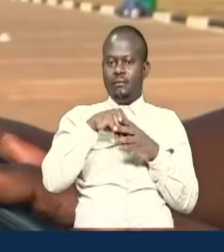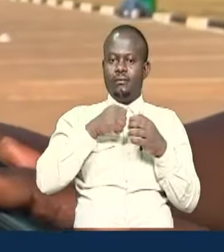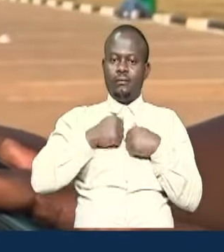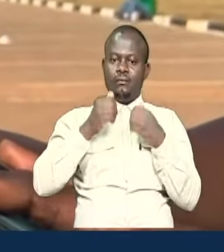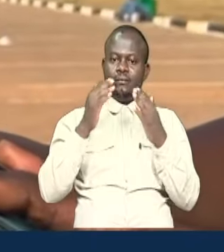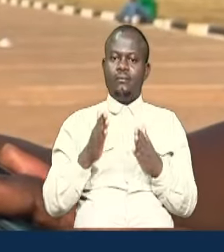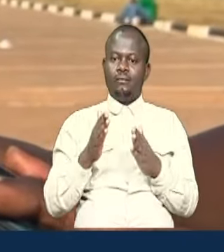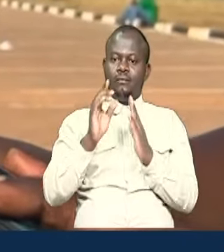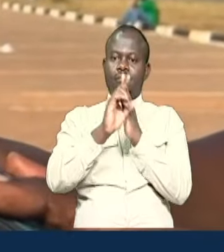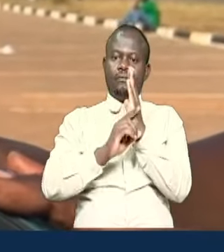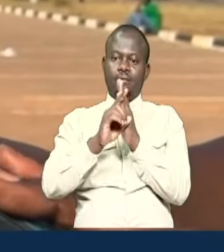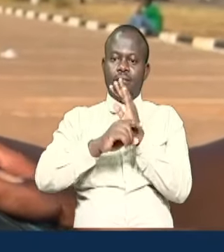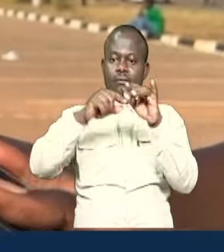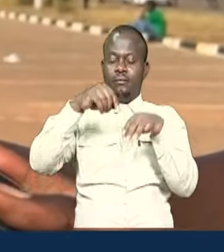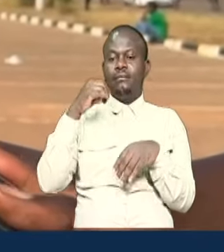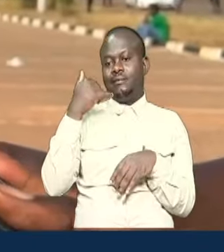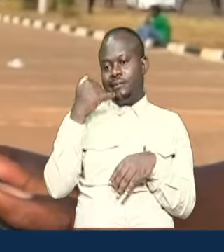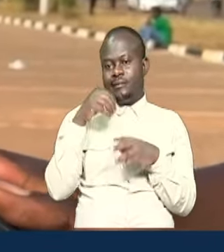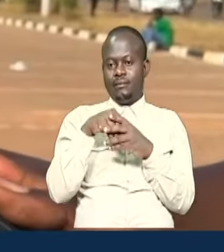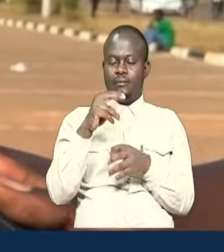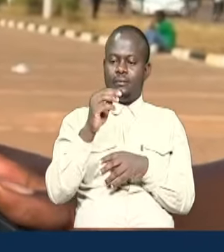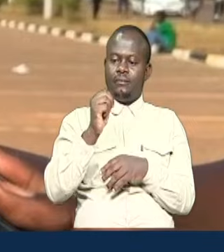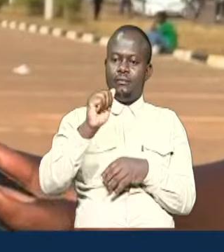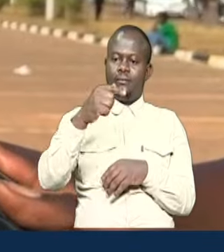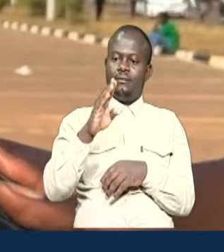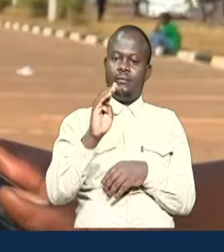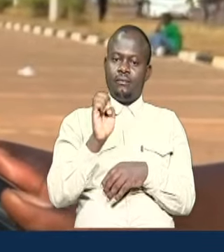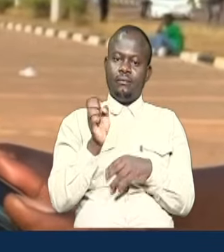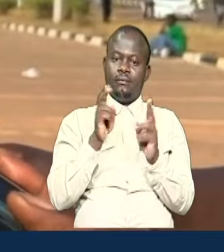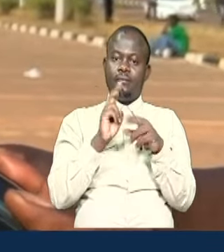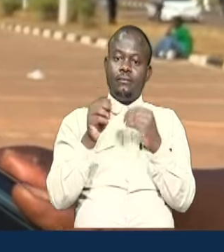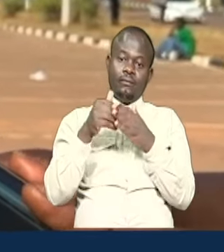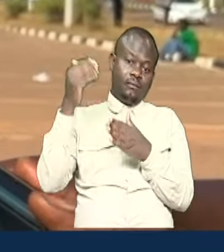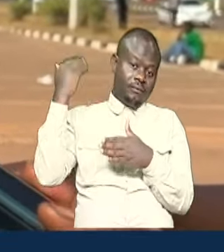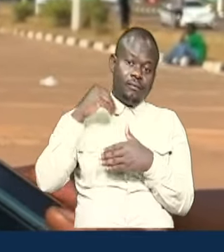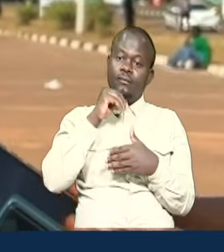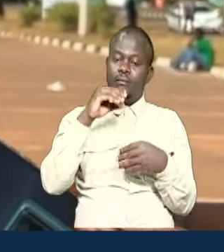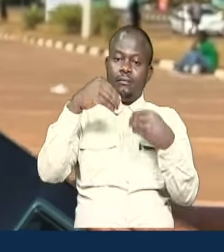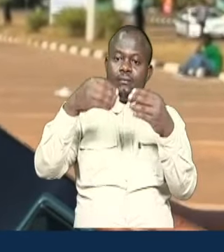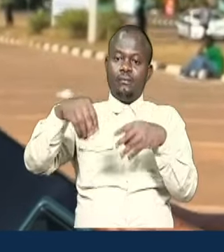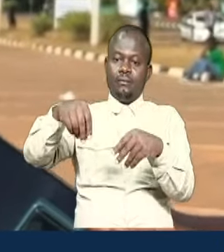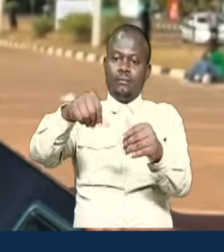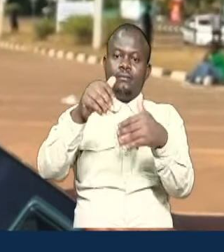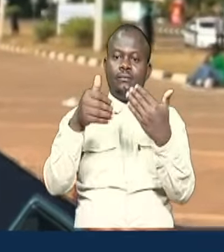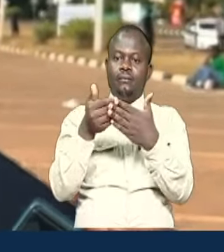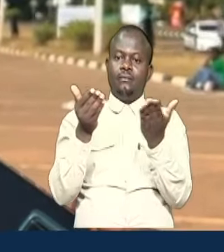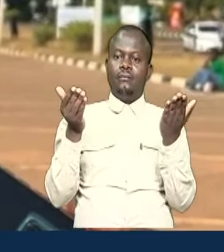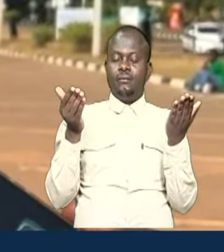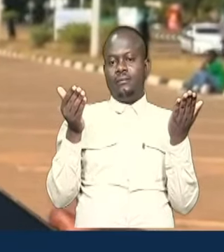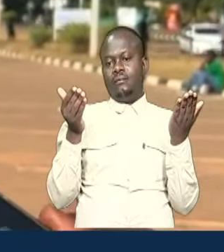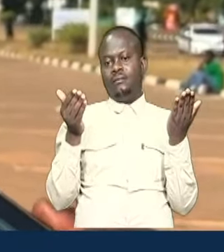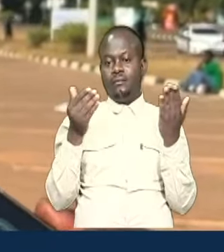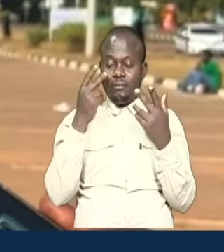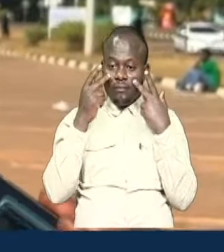Aka karere ka Nyaruguru na Nyamagabe ubundi batarahabwa ifumbire bafatagwa